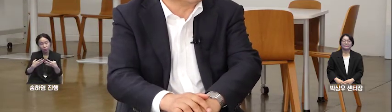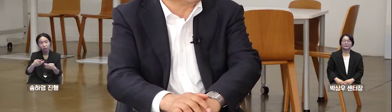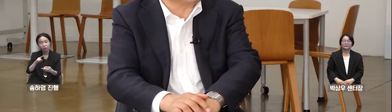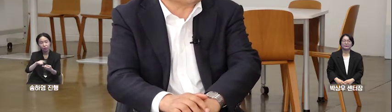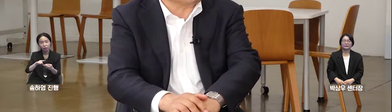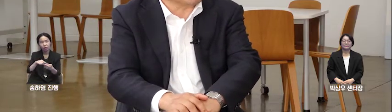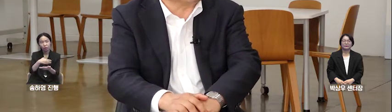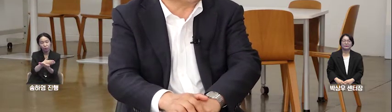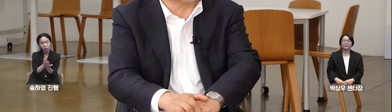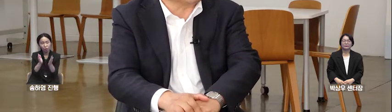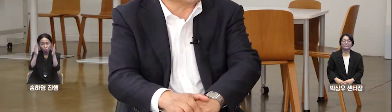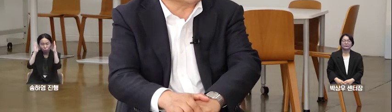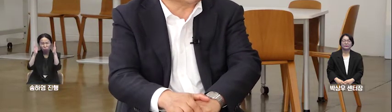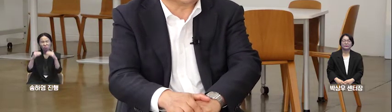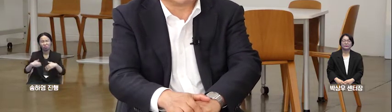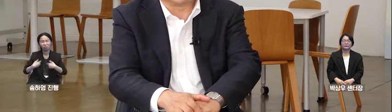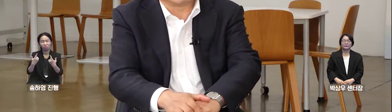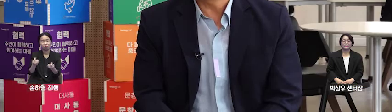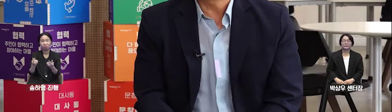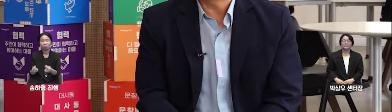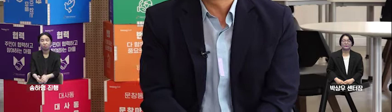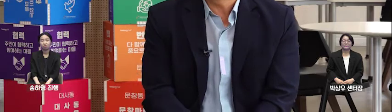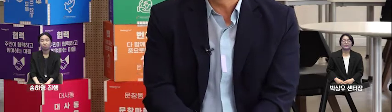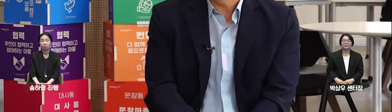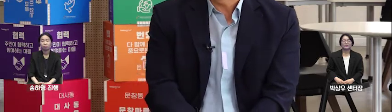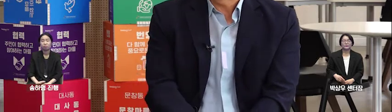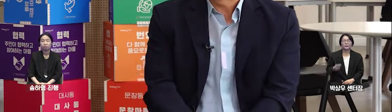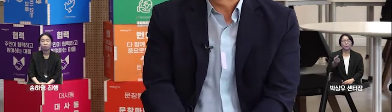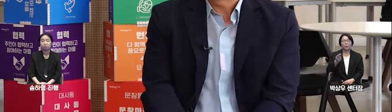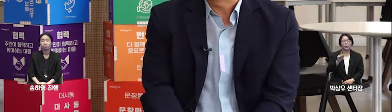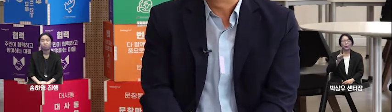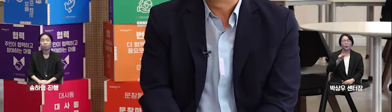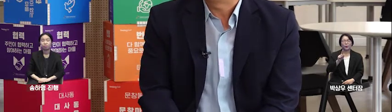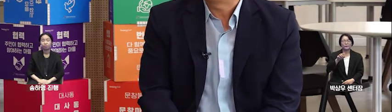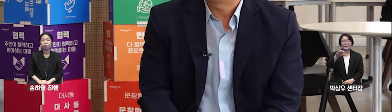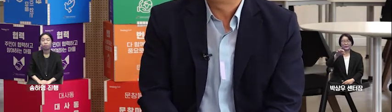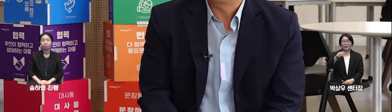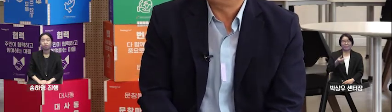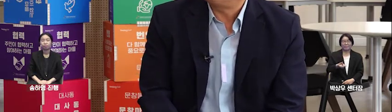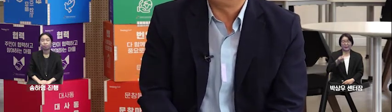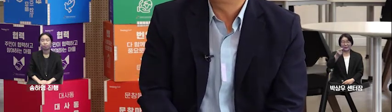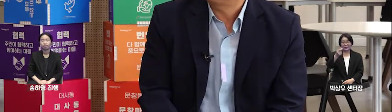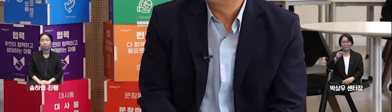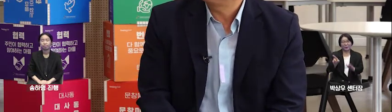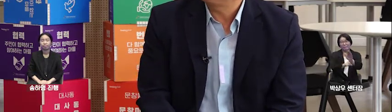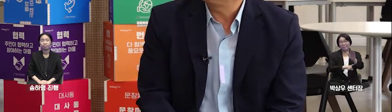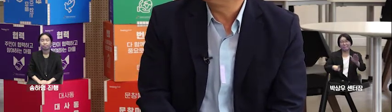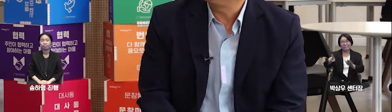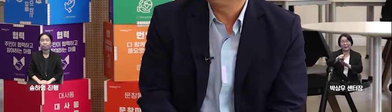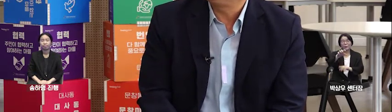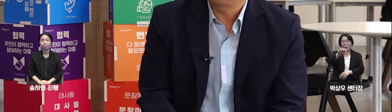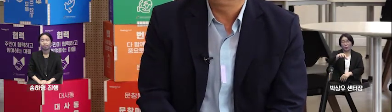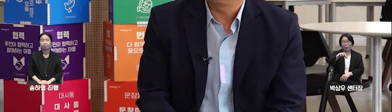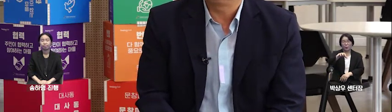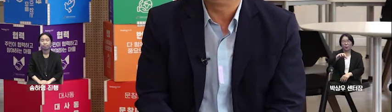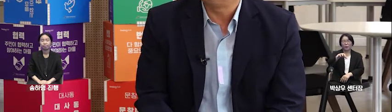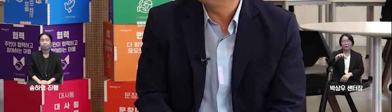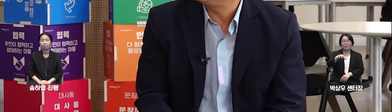것들을 공부 안 하면 못 하잖아요. 조금 빠른 지역들 조금 앞서 나가는